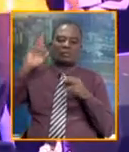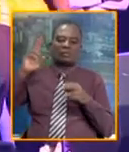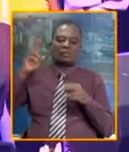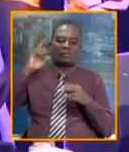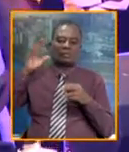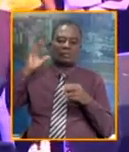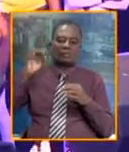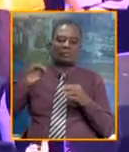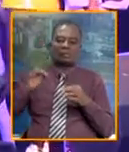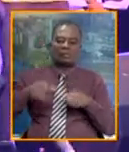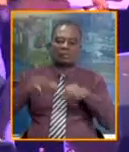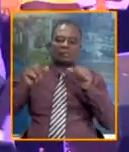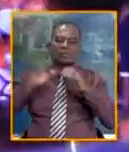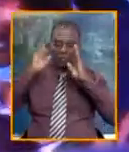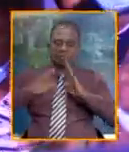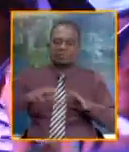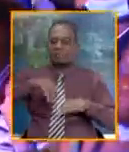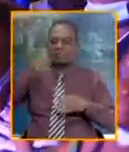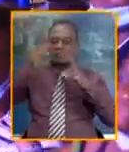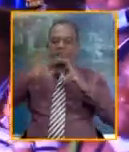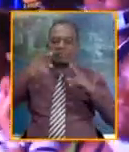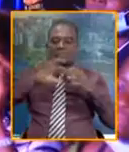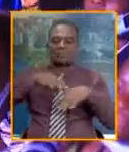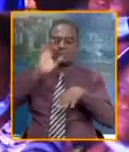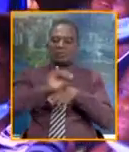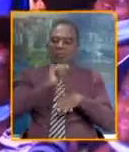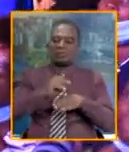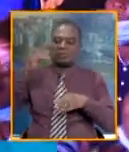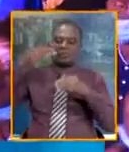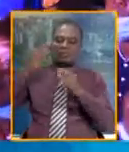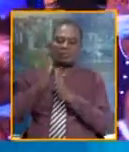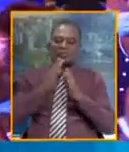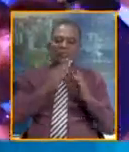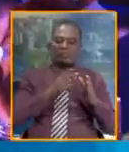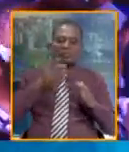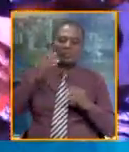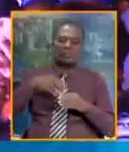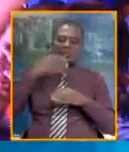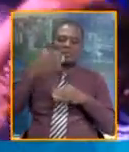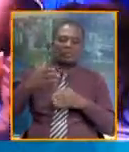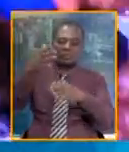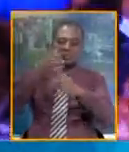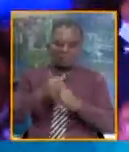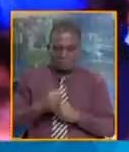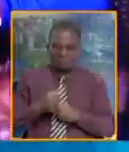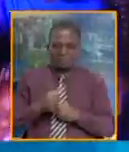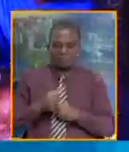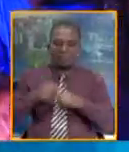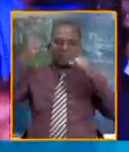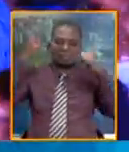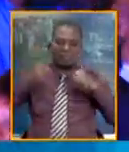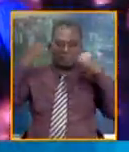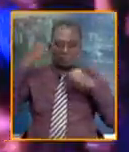poursuivre la fête. Les autres villes de Côte d'Ivoire se préparent déjà pour recevoir les prochaines étapes de la caravane sportive